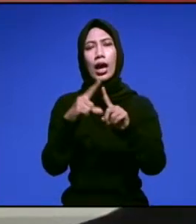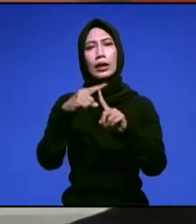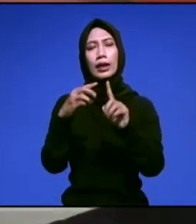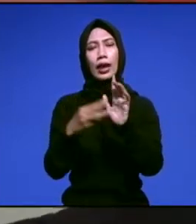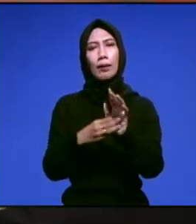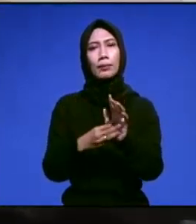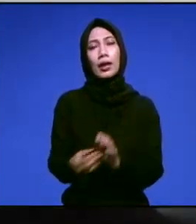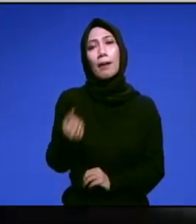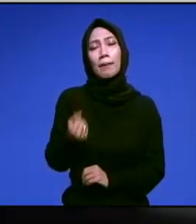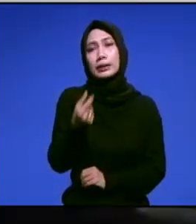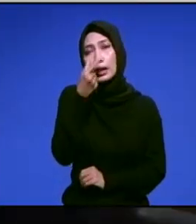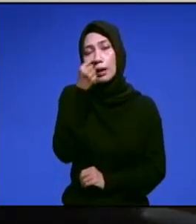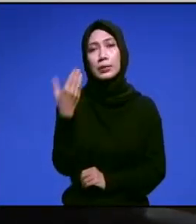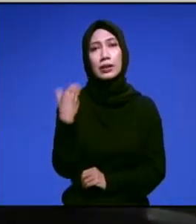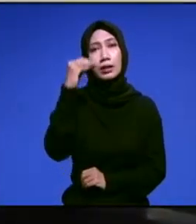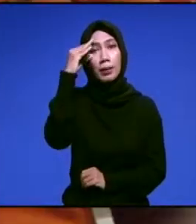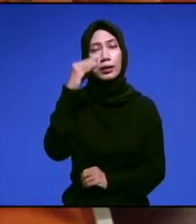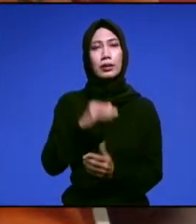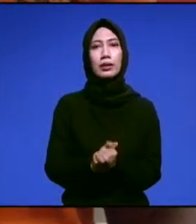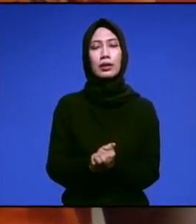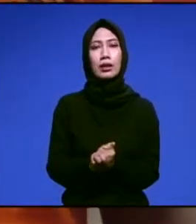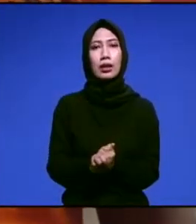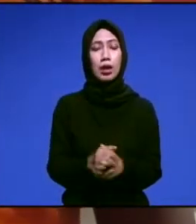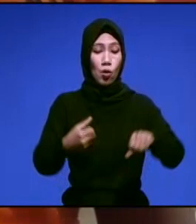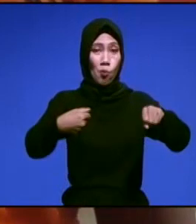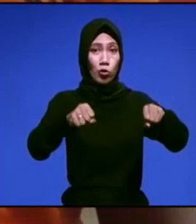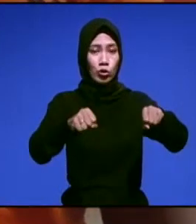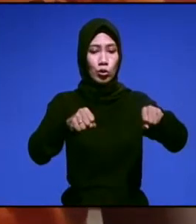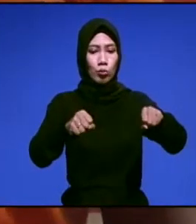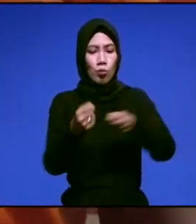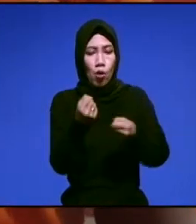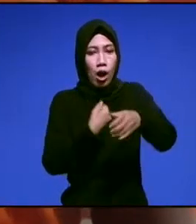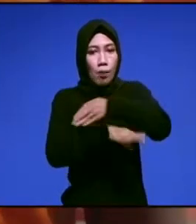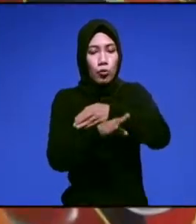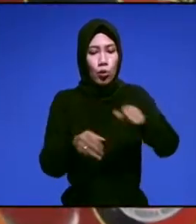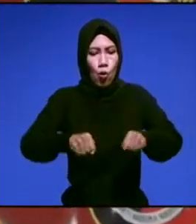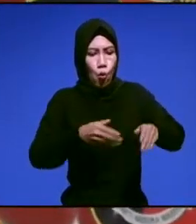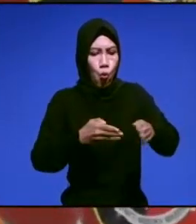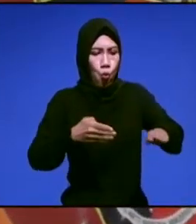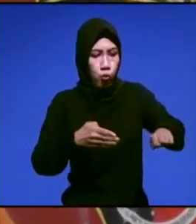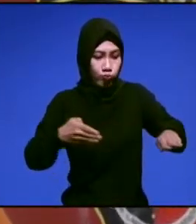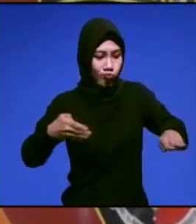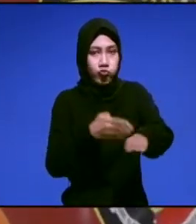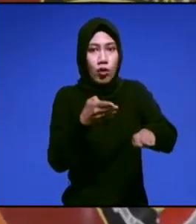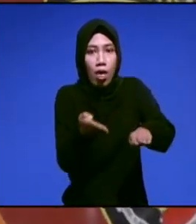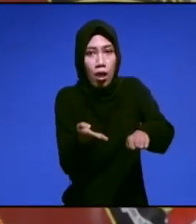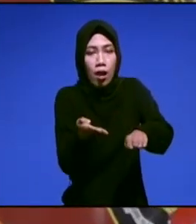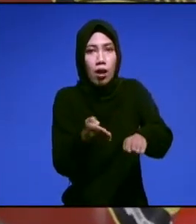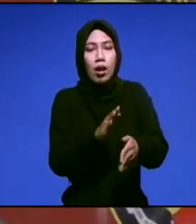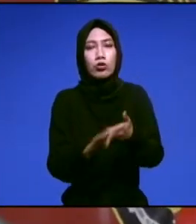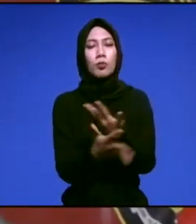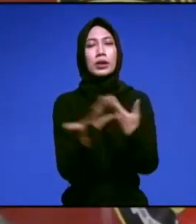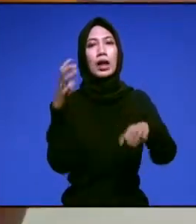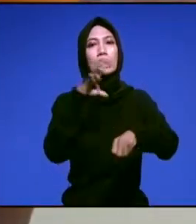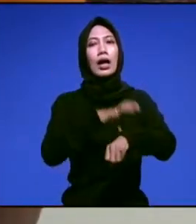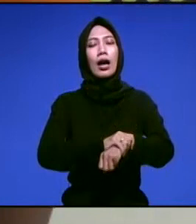tadi. Pelaku ditangkap setelah sepeda motornya menabrak trotoar. Dodi Wahyudi melaporkan pelaku berinisial SJ